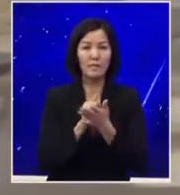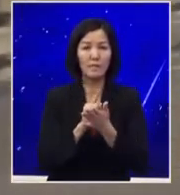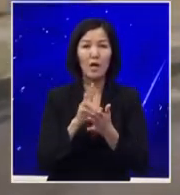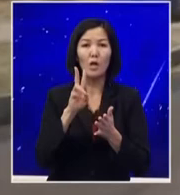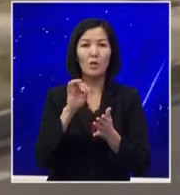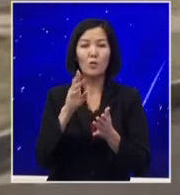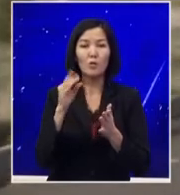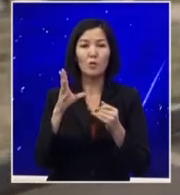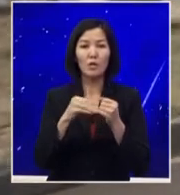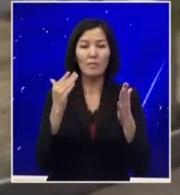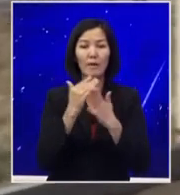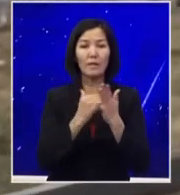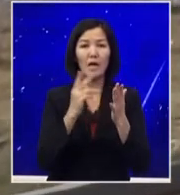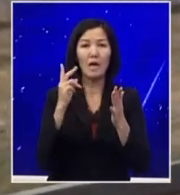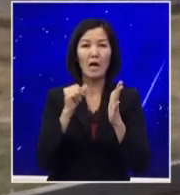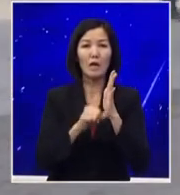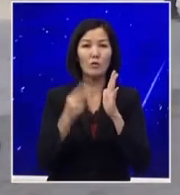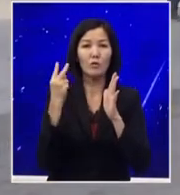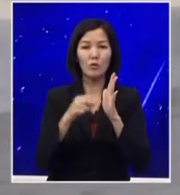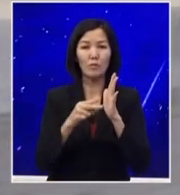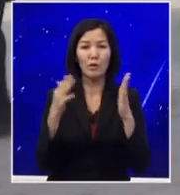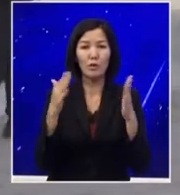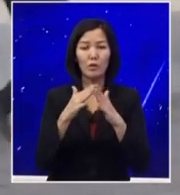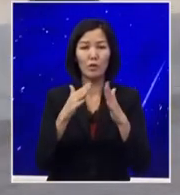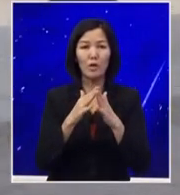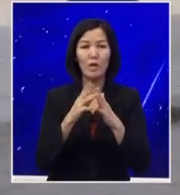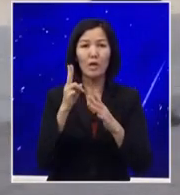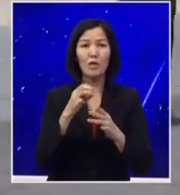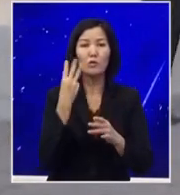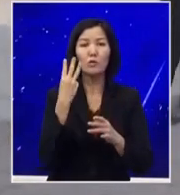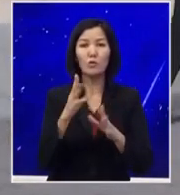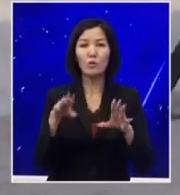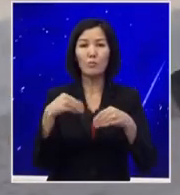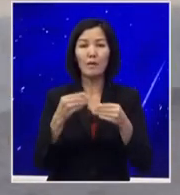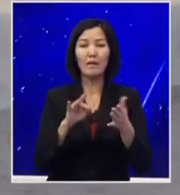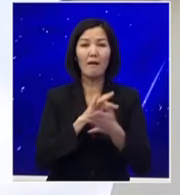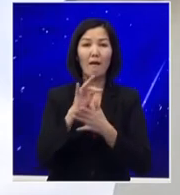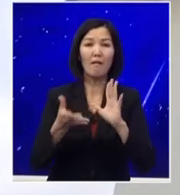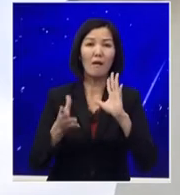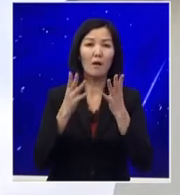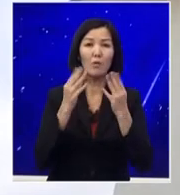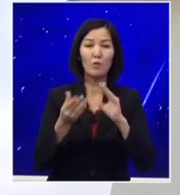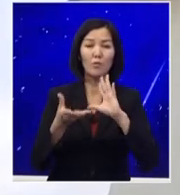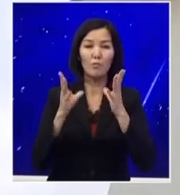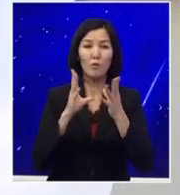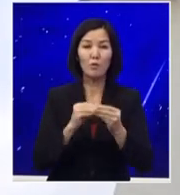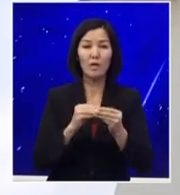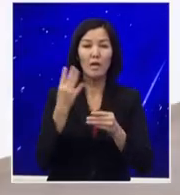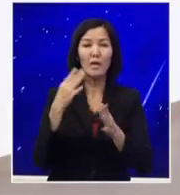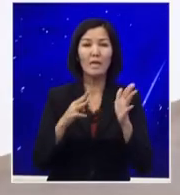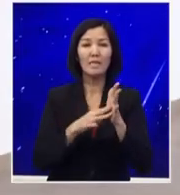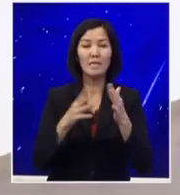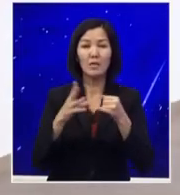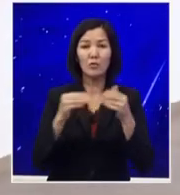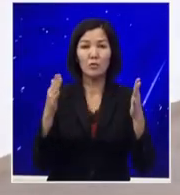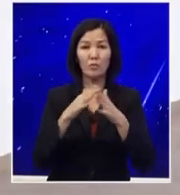бағдарламасымен салынатын 620 коттедждің бүгінге дейін 203-і берілген. Биыл қала күніне 71-і, 1-ші желтоқсанға 48 коттедж